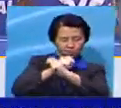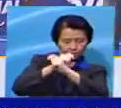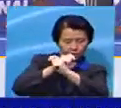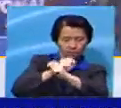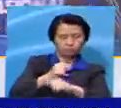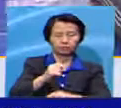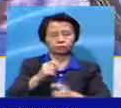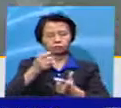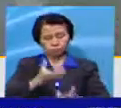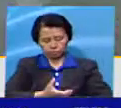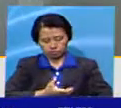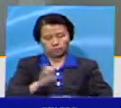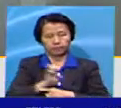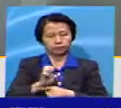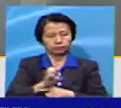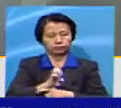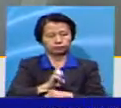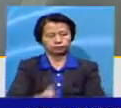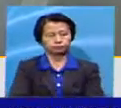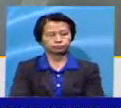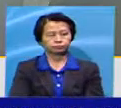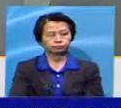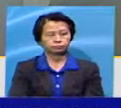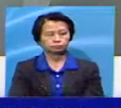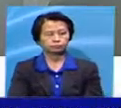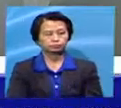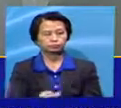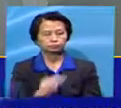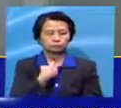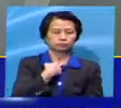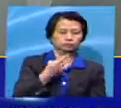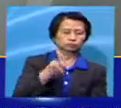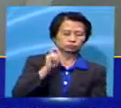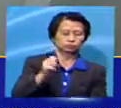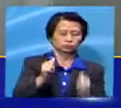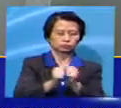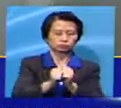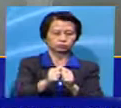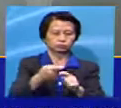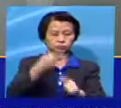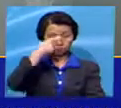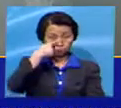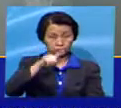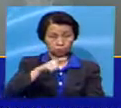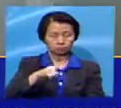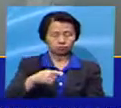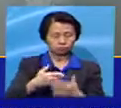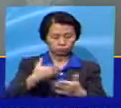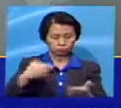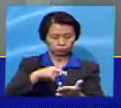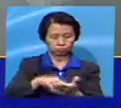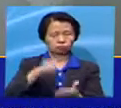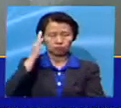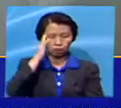pingat emas. Tentangan daripada, terutama daripada Thailand, kami perlu berhati-hati. Di mana sebelum ini pun kita tahu Thailand ingin